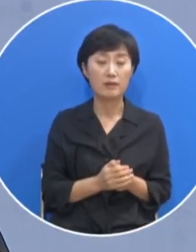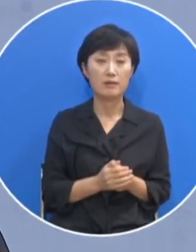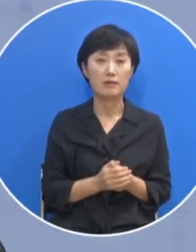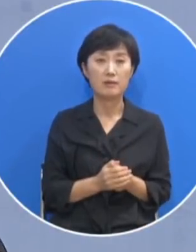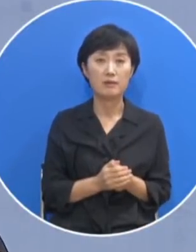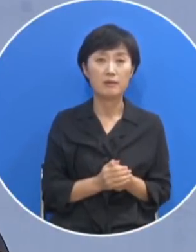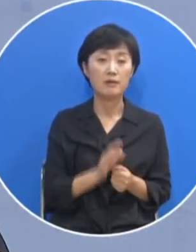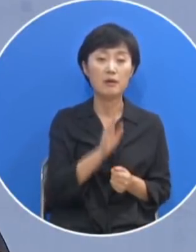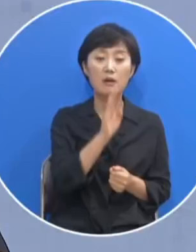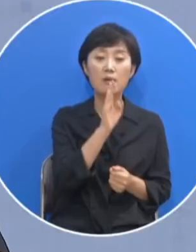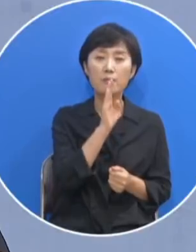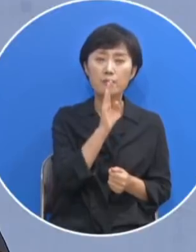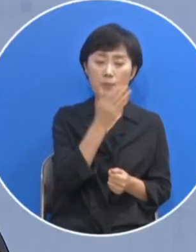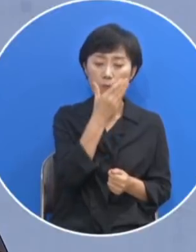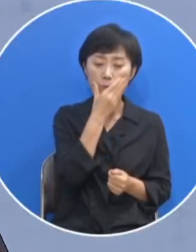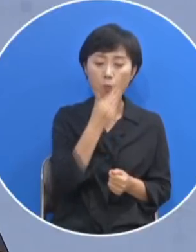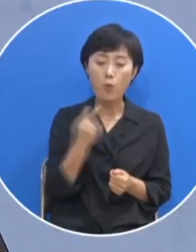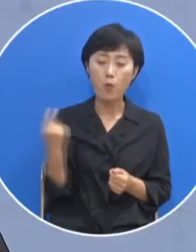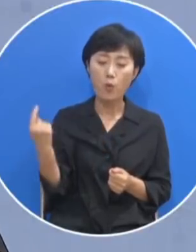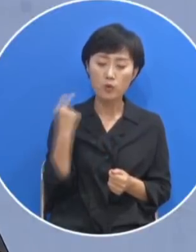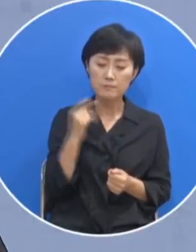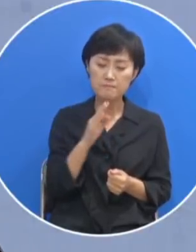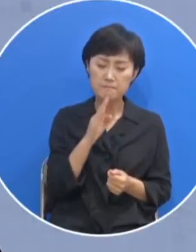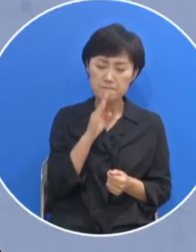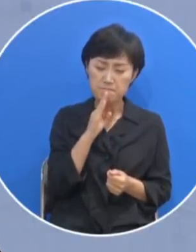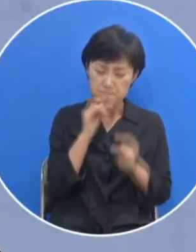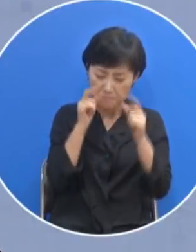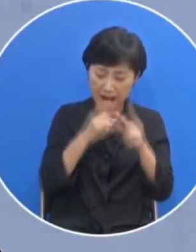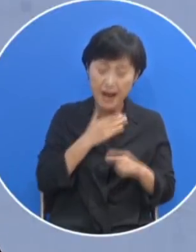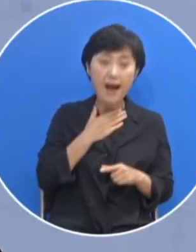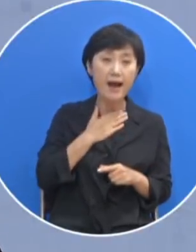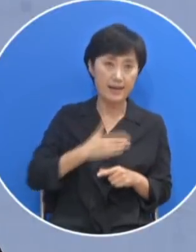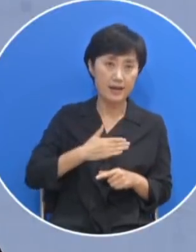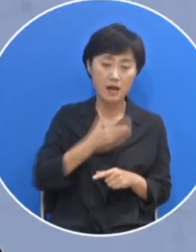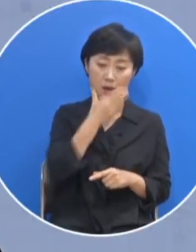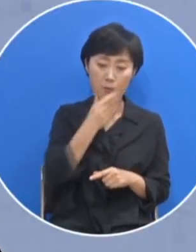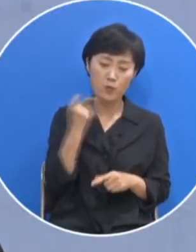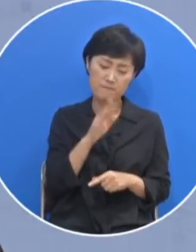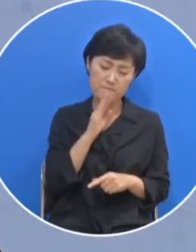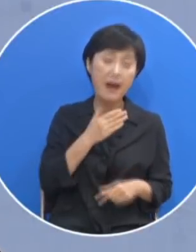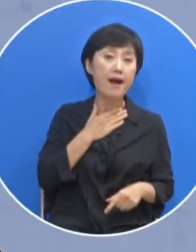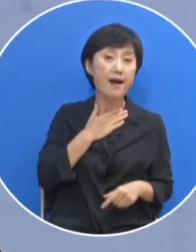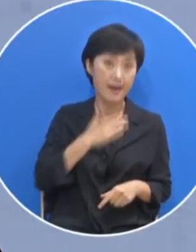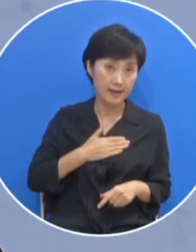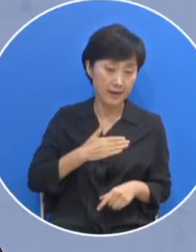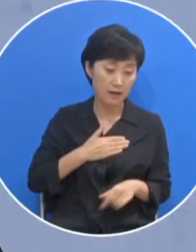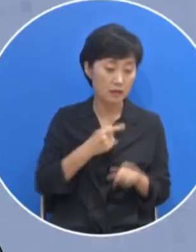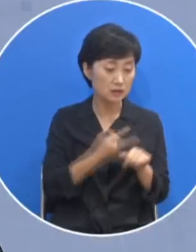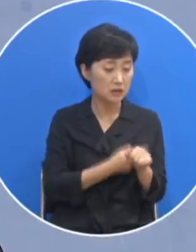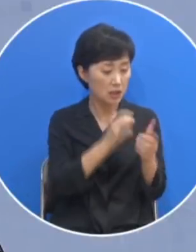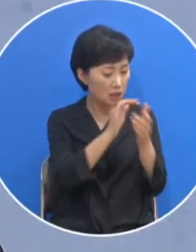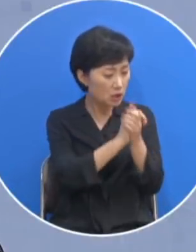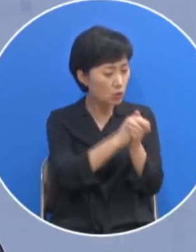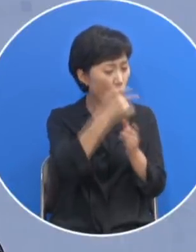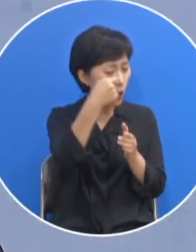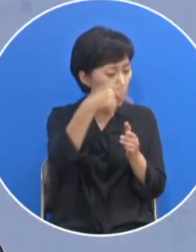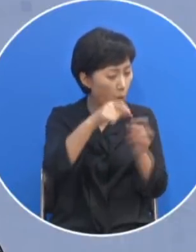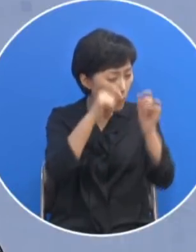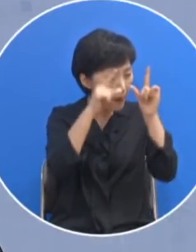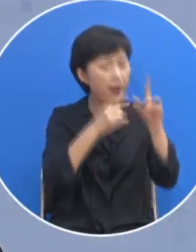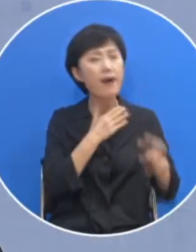알면 으 기도가 보입니다 이게 춤 now step 2 키도 가